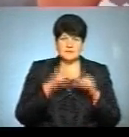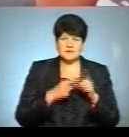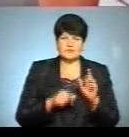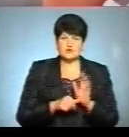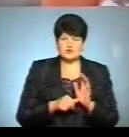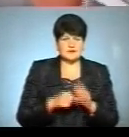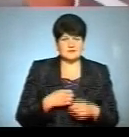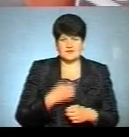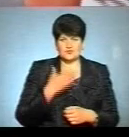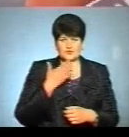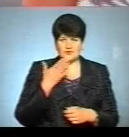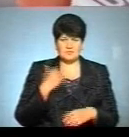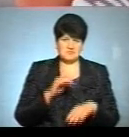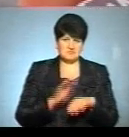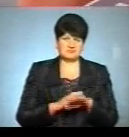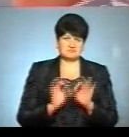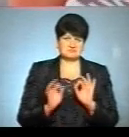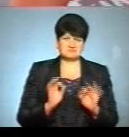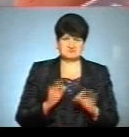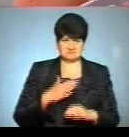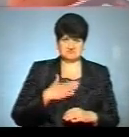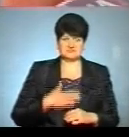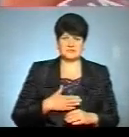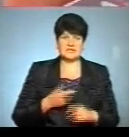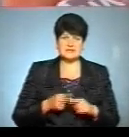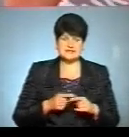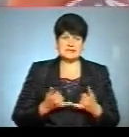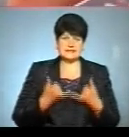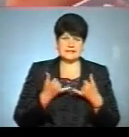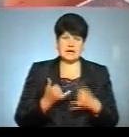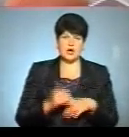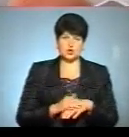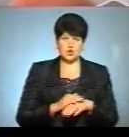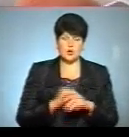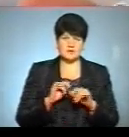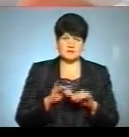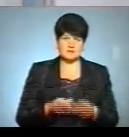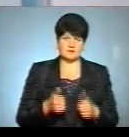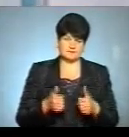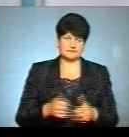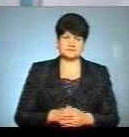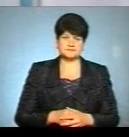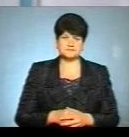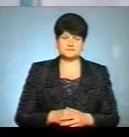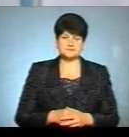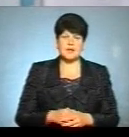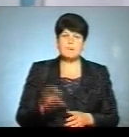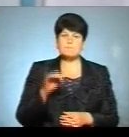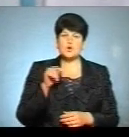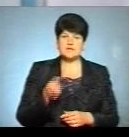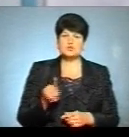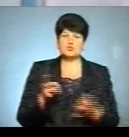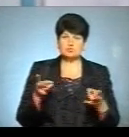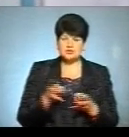ні, не страшно, відчуваю себе комфортно і знаю, що це для доброї справи, то дуже добре. Про те, що потрібні